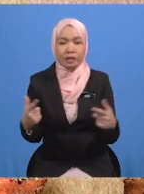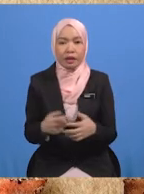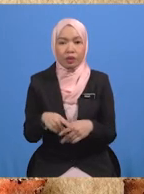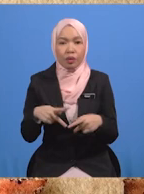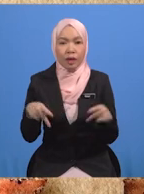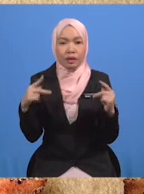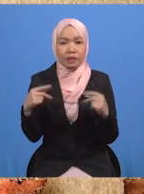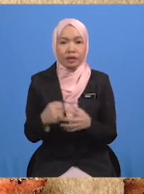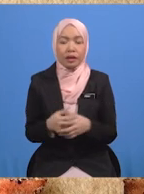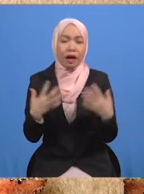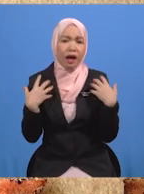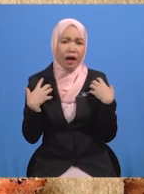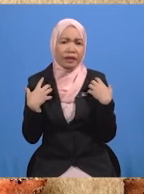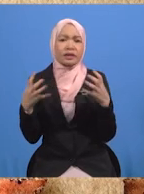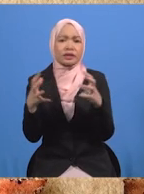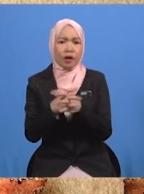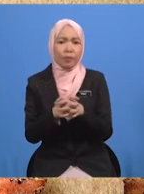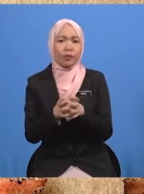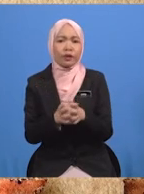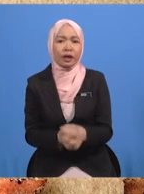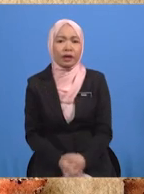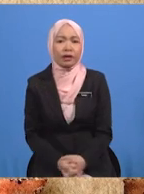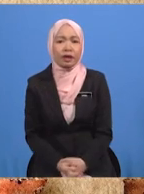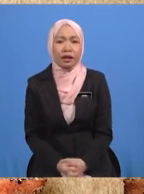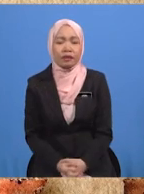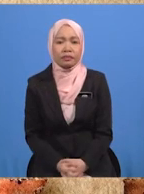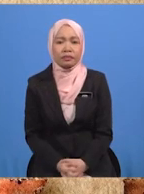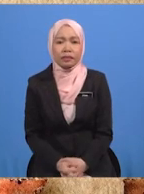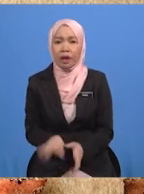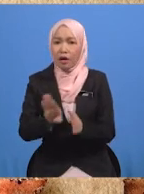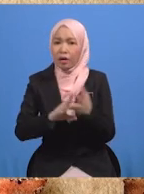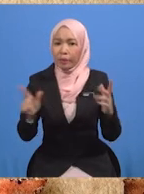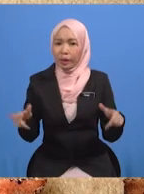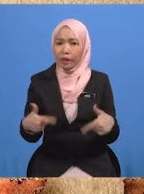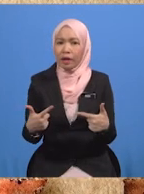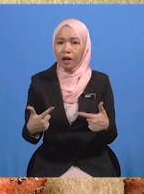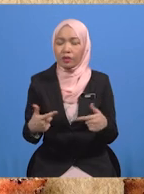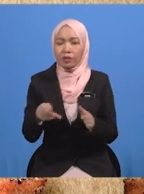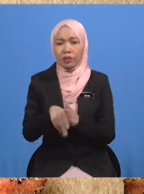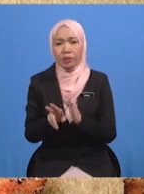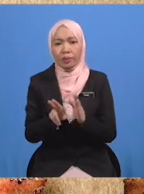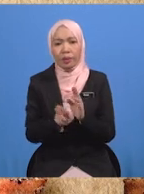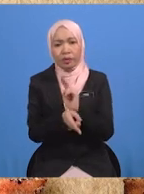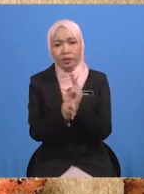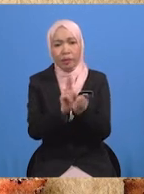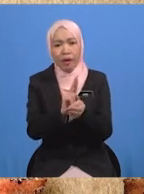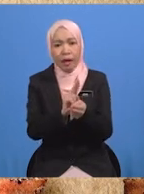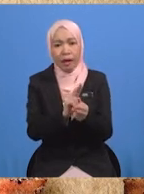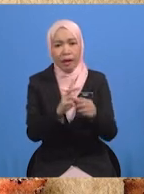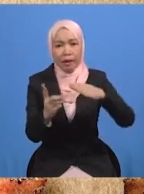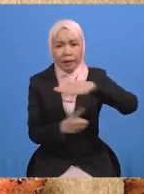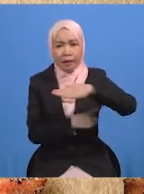Perubahan dasar campur tangan ini adalah disebabkan oleh berlaku perubahan dasar persahabatan dan